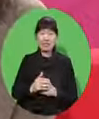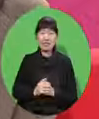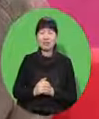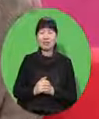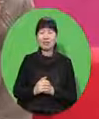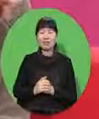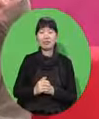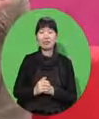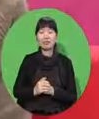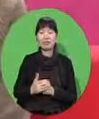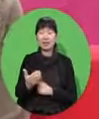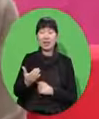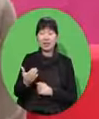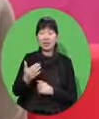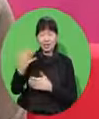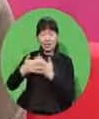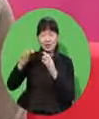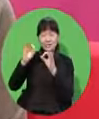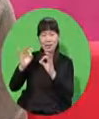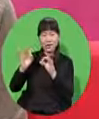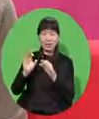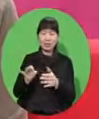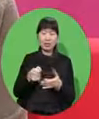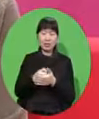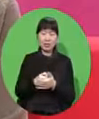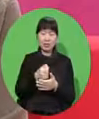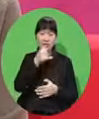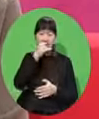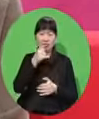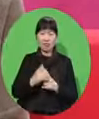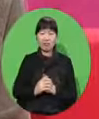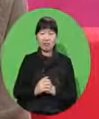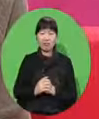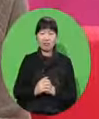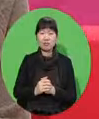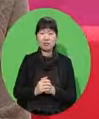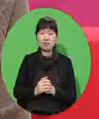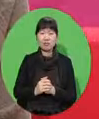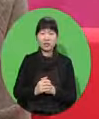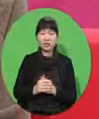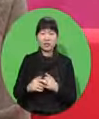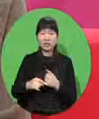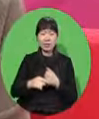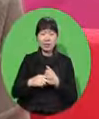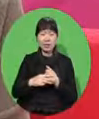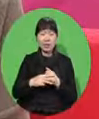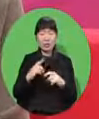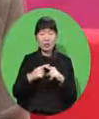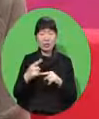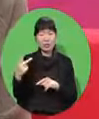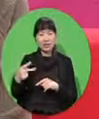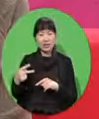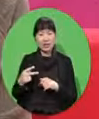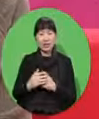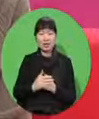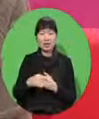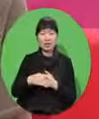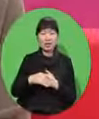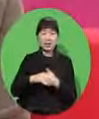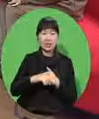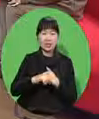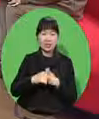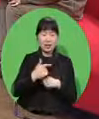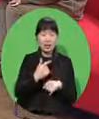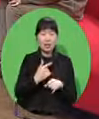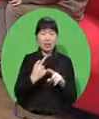그런데 그 아까 화면을 보니까요 액수를 정해 주셨어요. 그죠? 네. 그 저학년을 곱하기 뭐 2,000원. 2,000원. 그다음에 고학년을